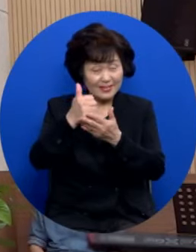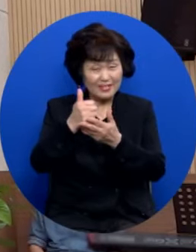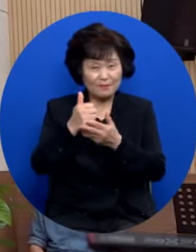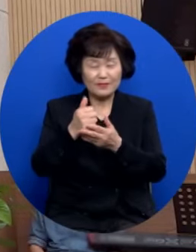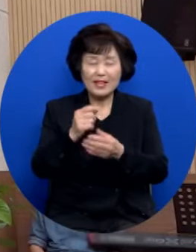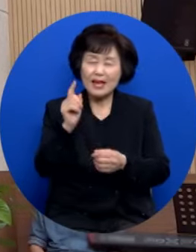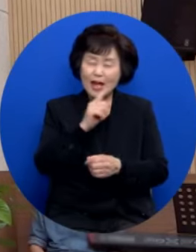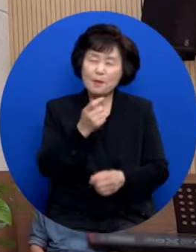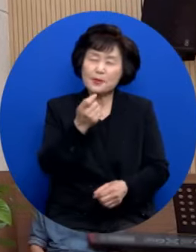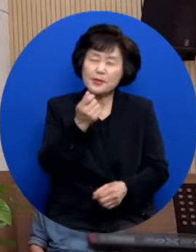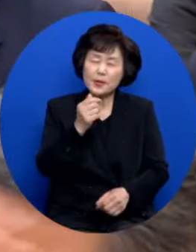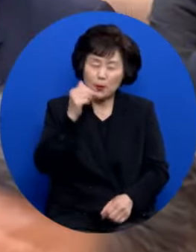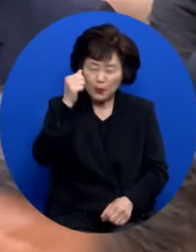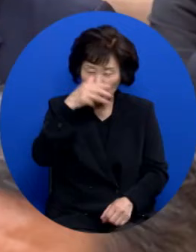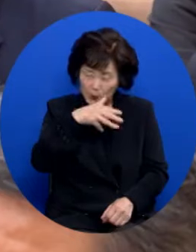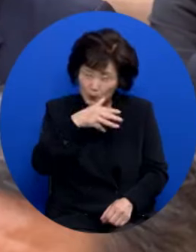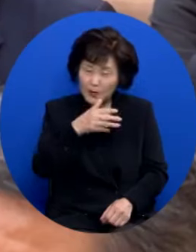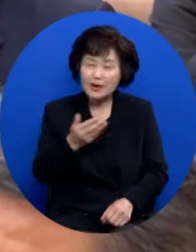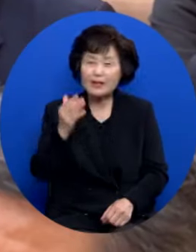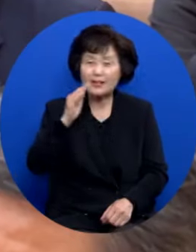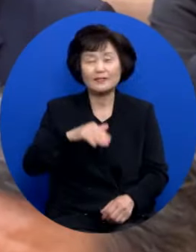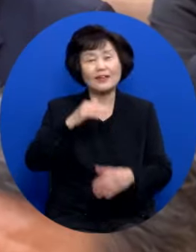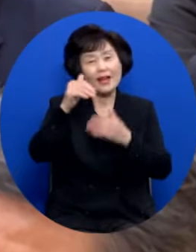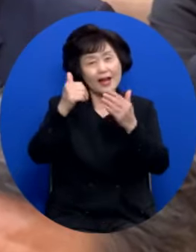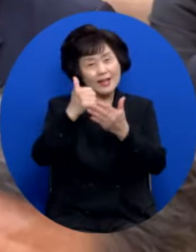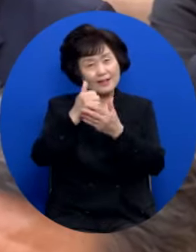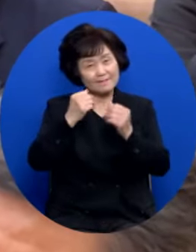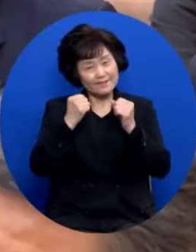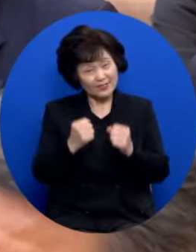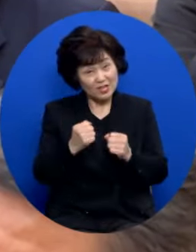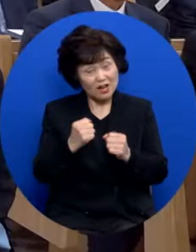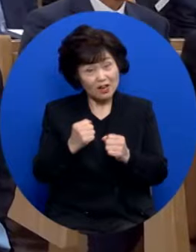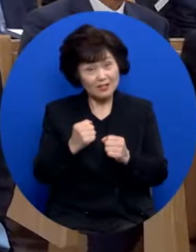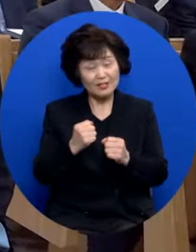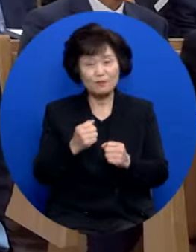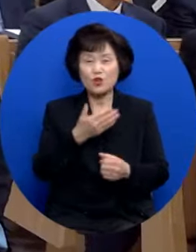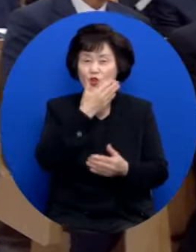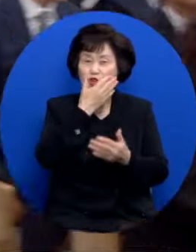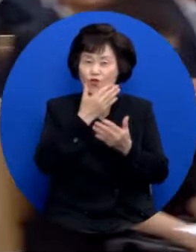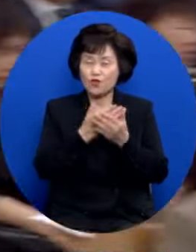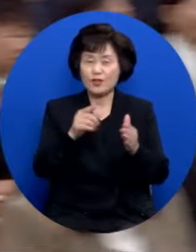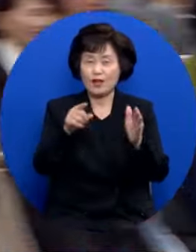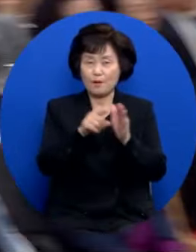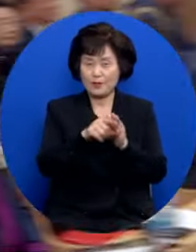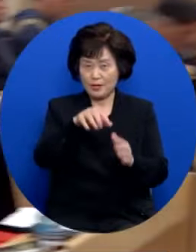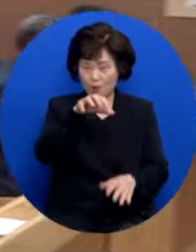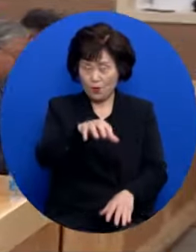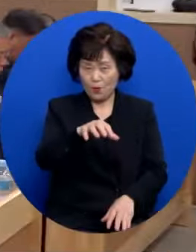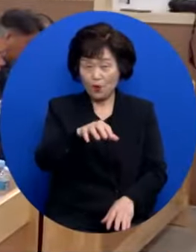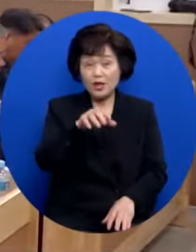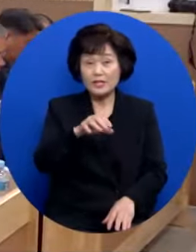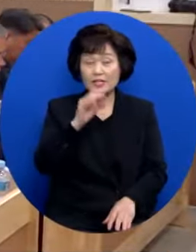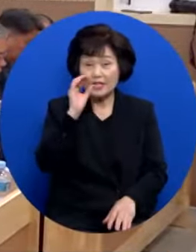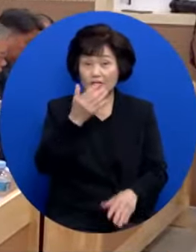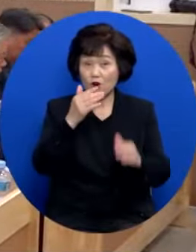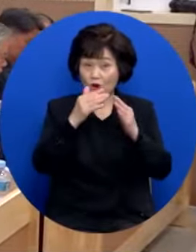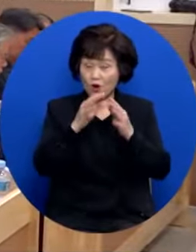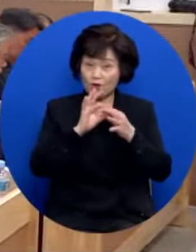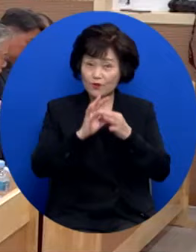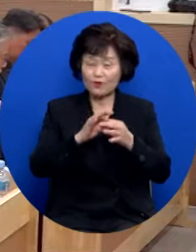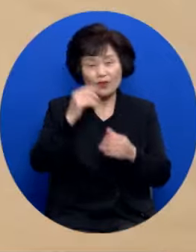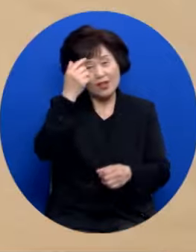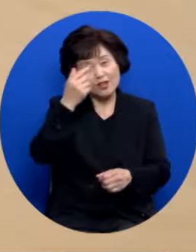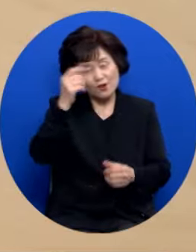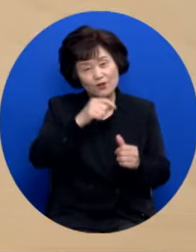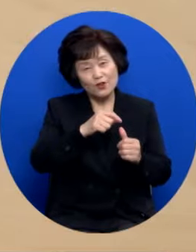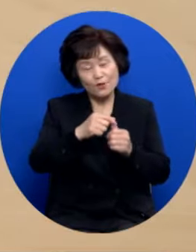아무리 작고 초라해도 하나님이 거하시면 귀한 믿음의 성전이라며 이 성전을 통해 영혼을